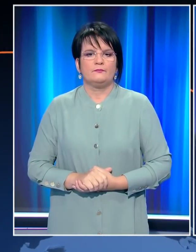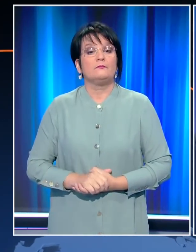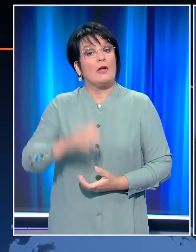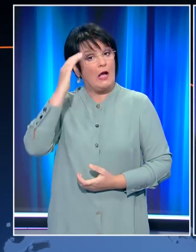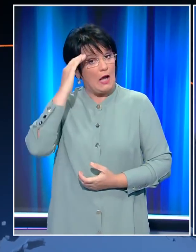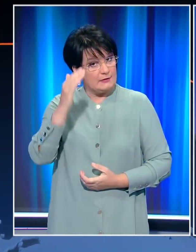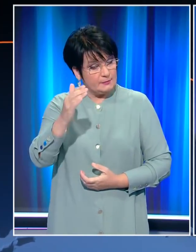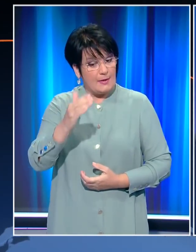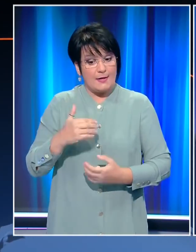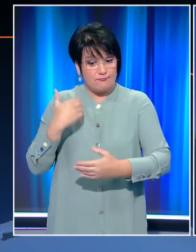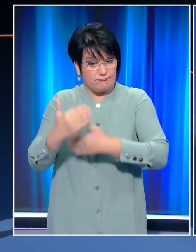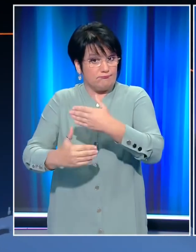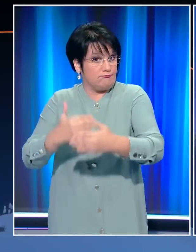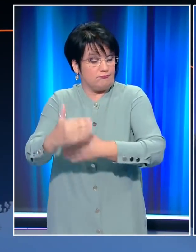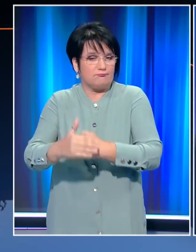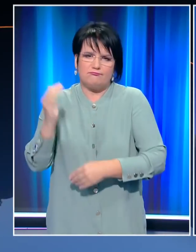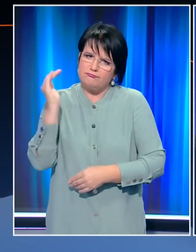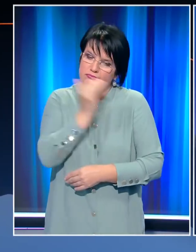Υπότιτλοι AUTHORWAVE